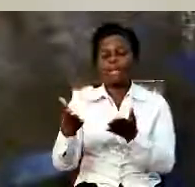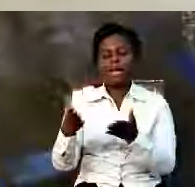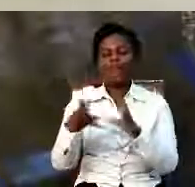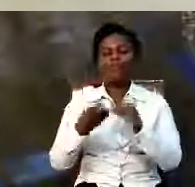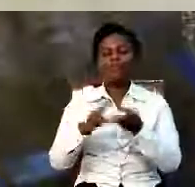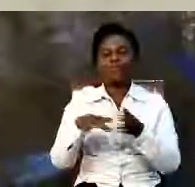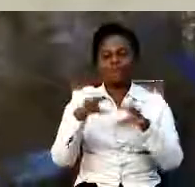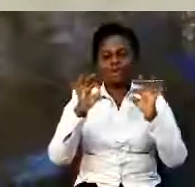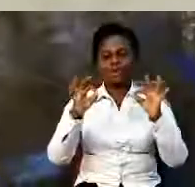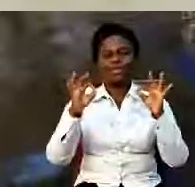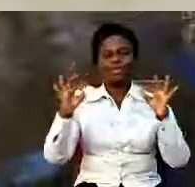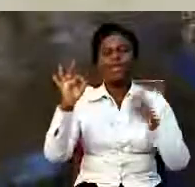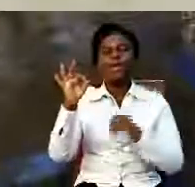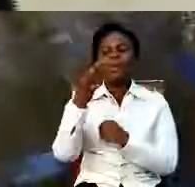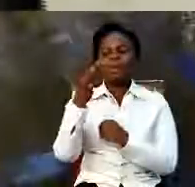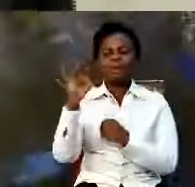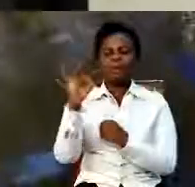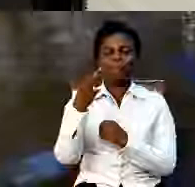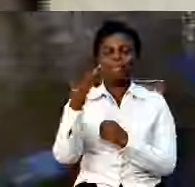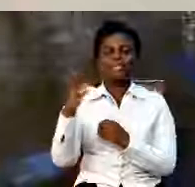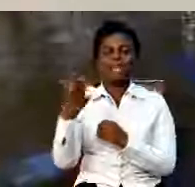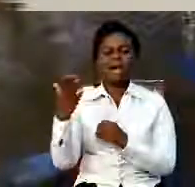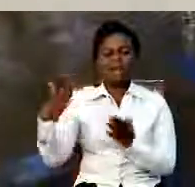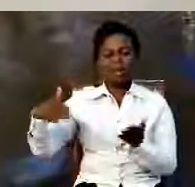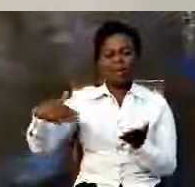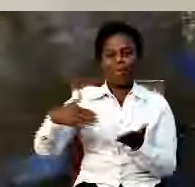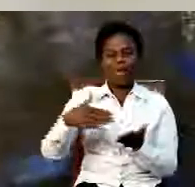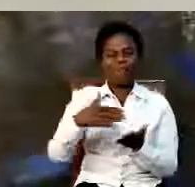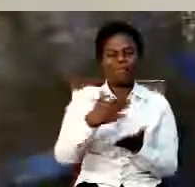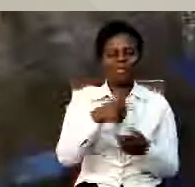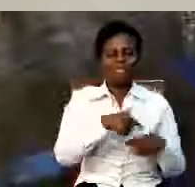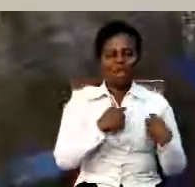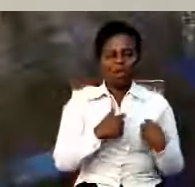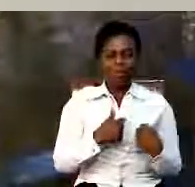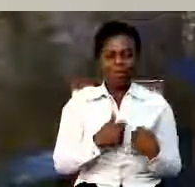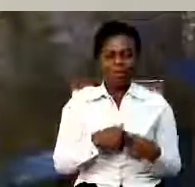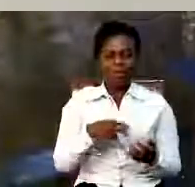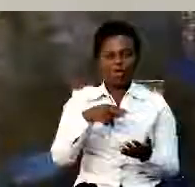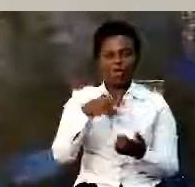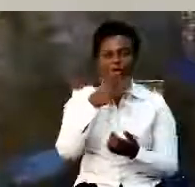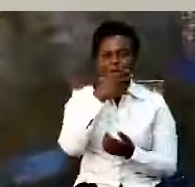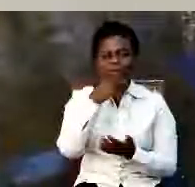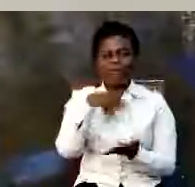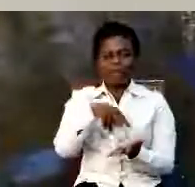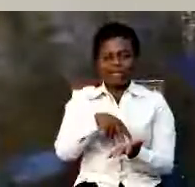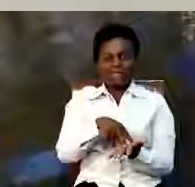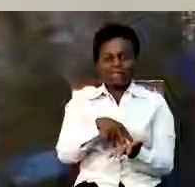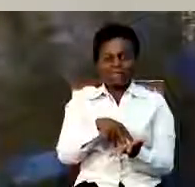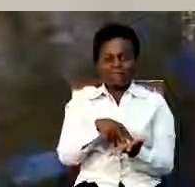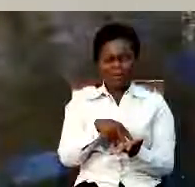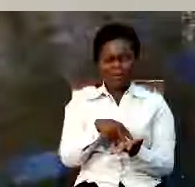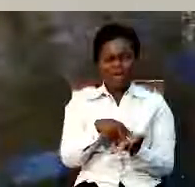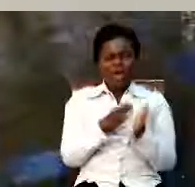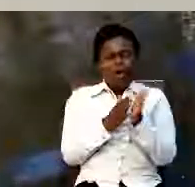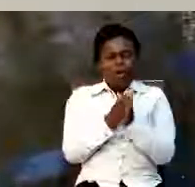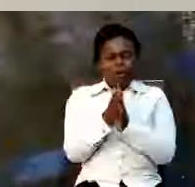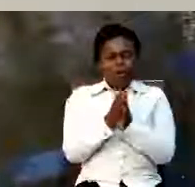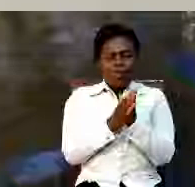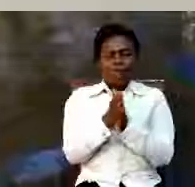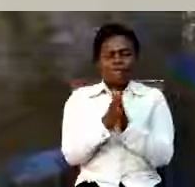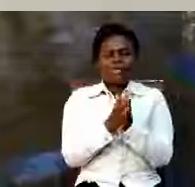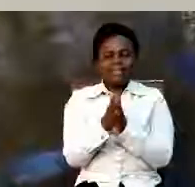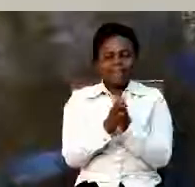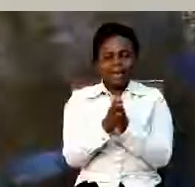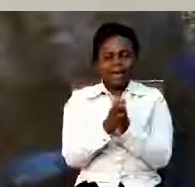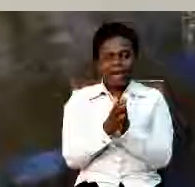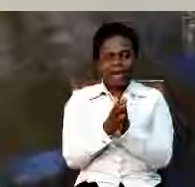wazuri wanaopendeza, ambao akipita moyo wa mwanaume unasimama. Hata wewe unajua, ni shahidi, siku moja moyo wako ulisimama, ndio